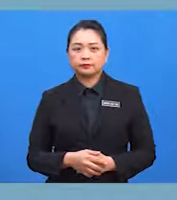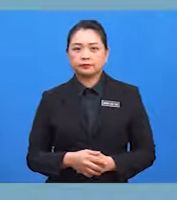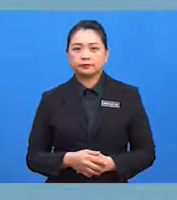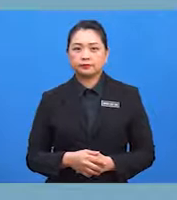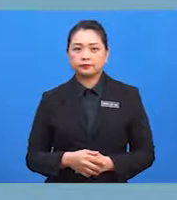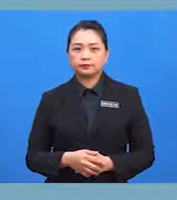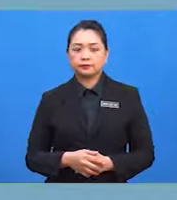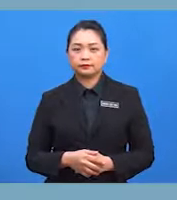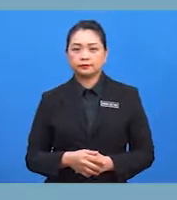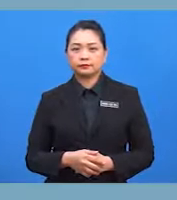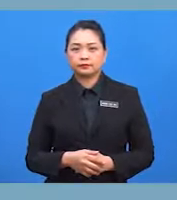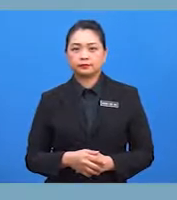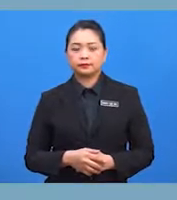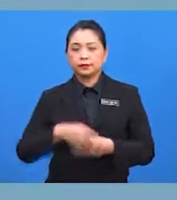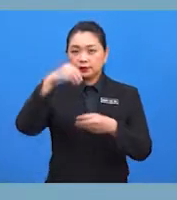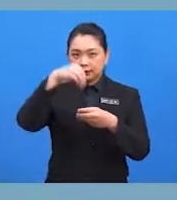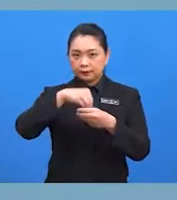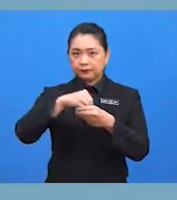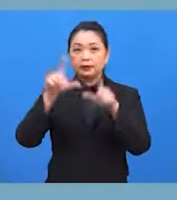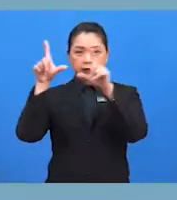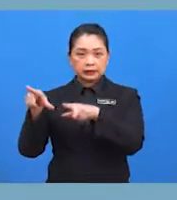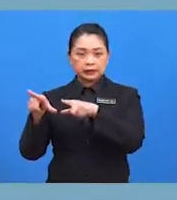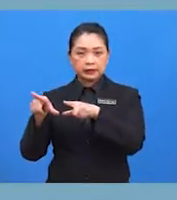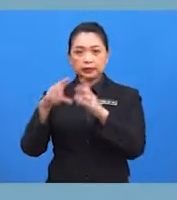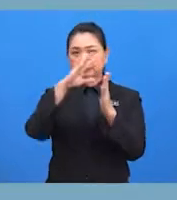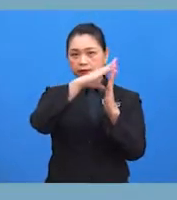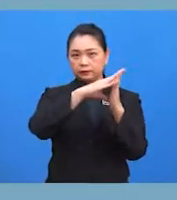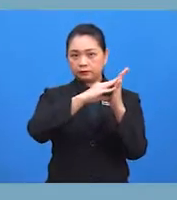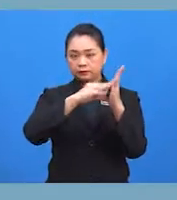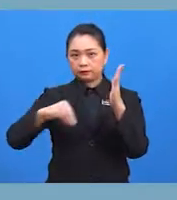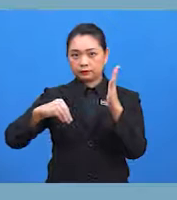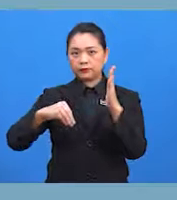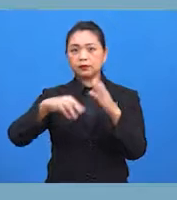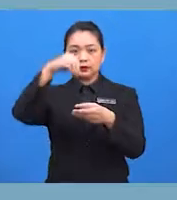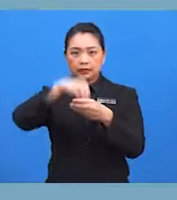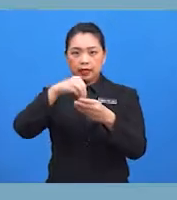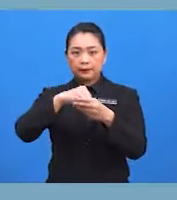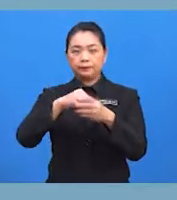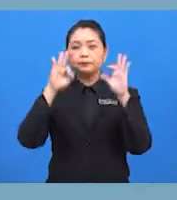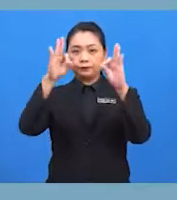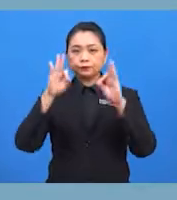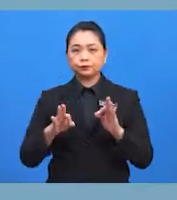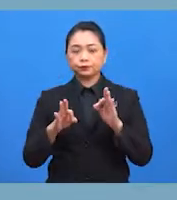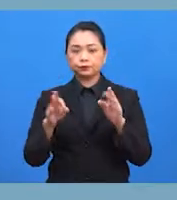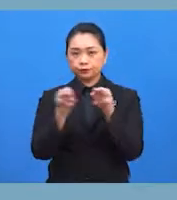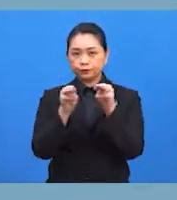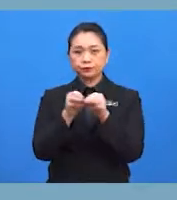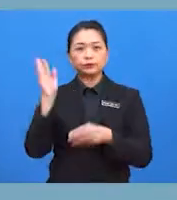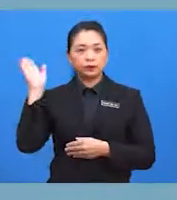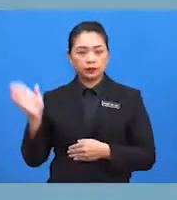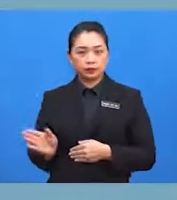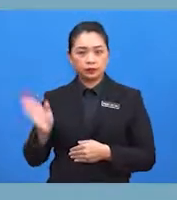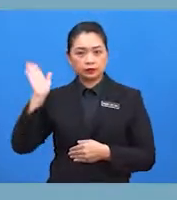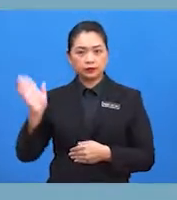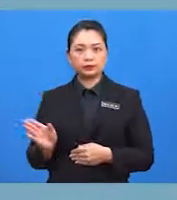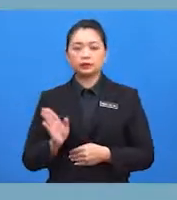pengguna tahun tersebut ke dalam formula. Indeks harga pengguna tahun 2019 tolak dengan indeks